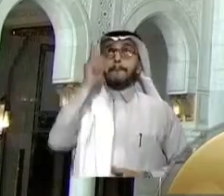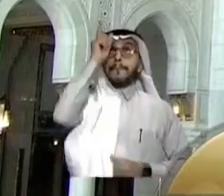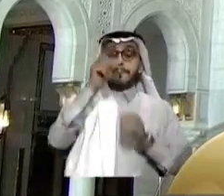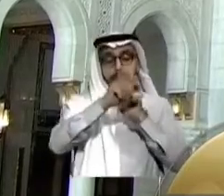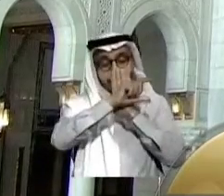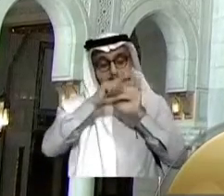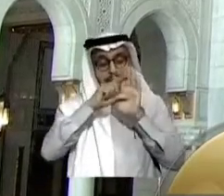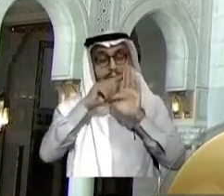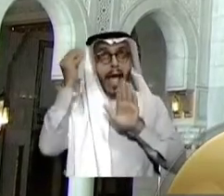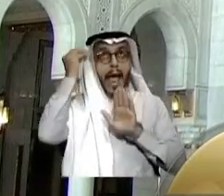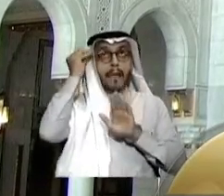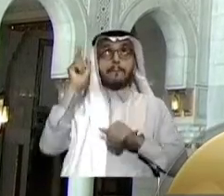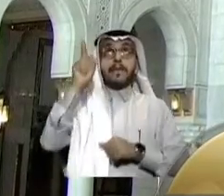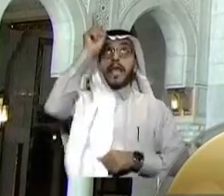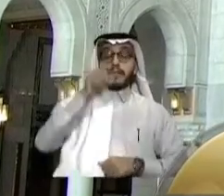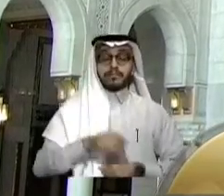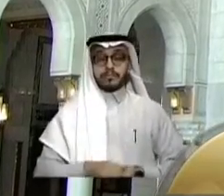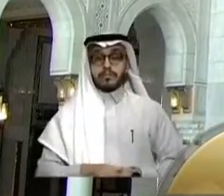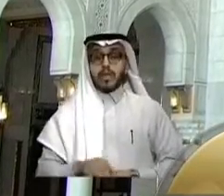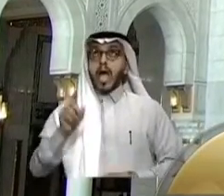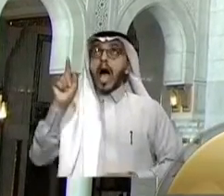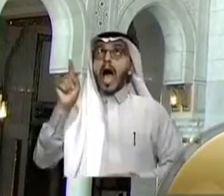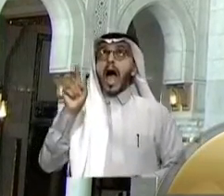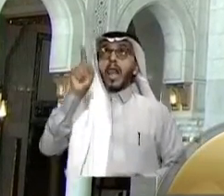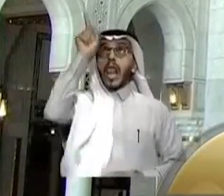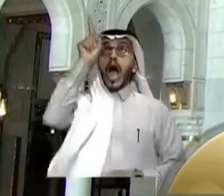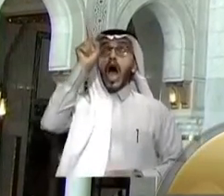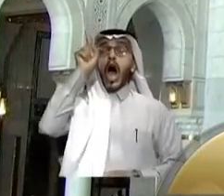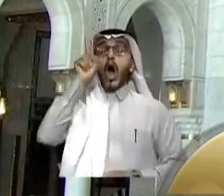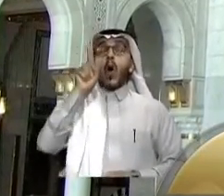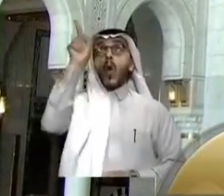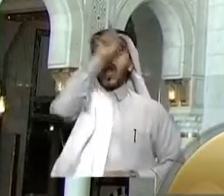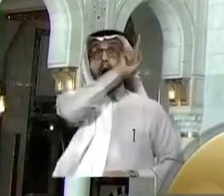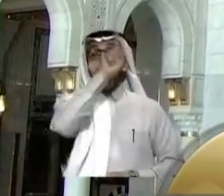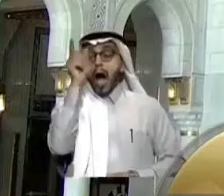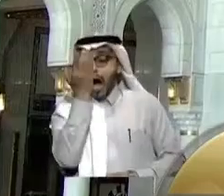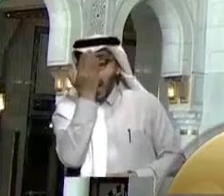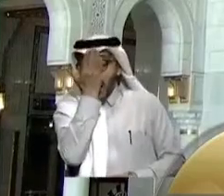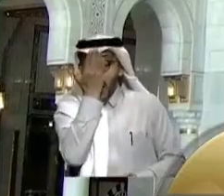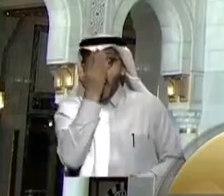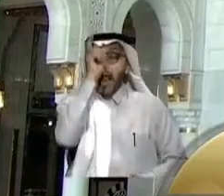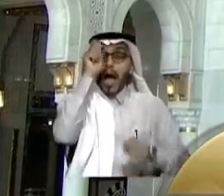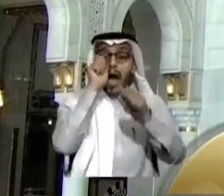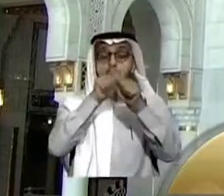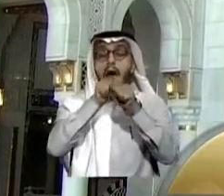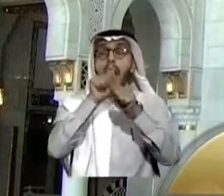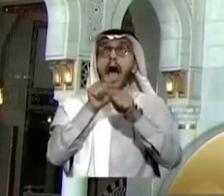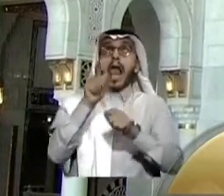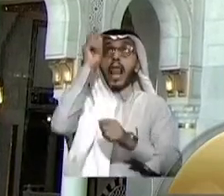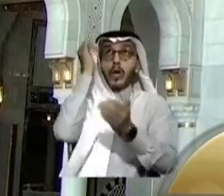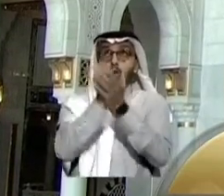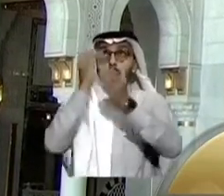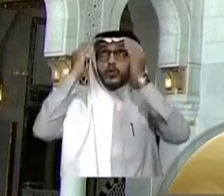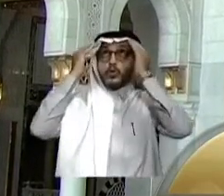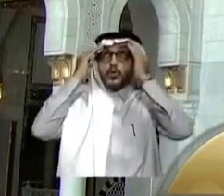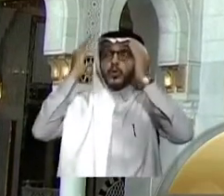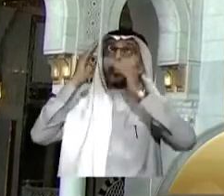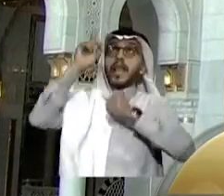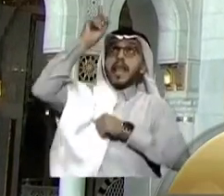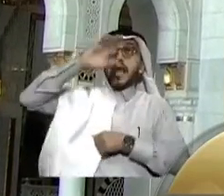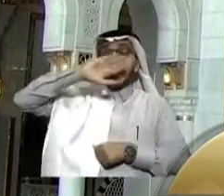تعالى. الله هو المألوه المعبود، الرب المشكور